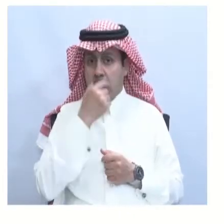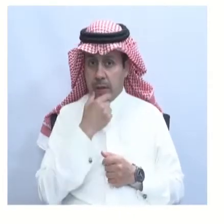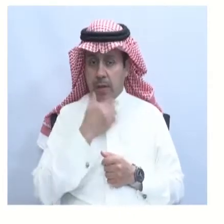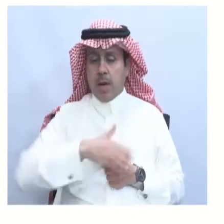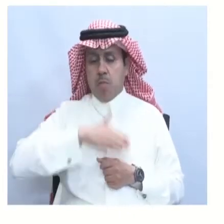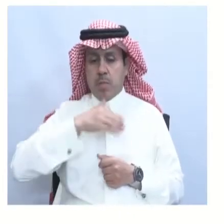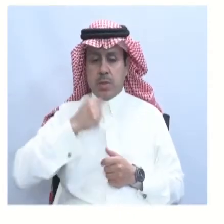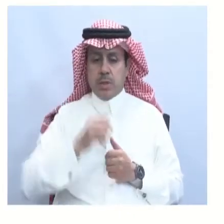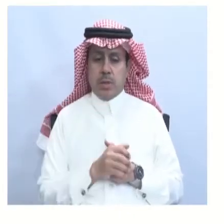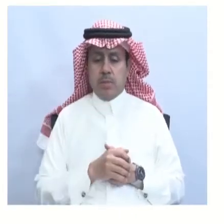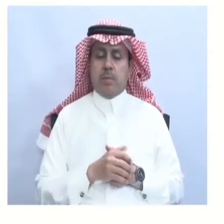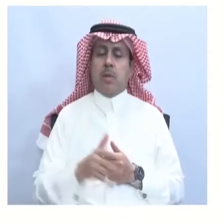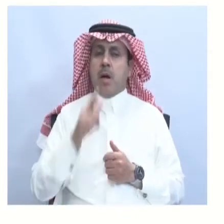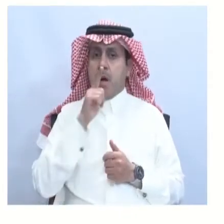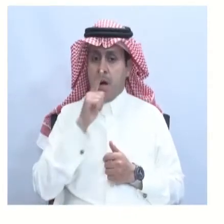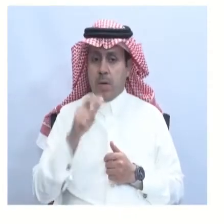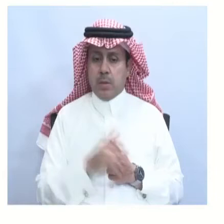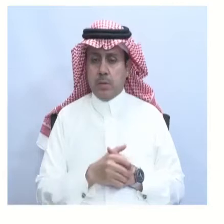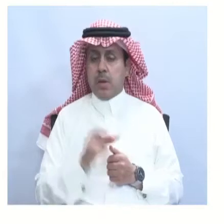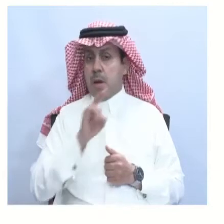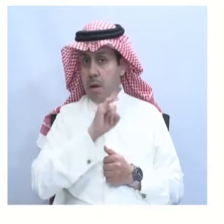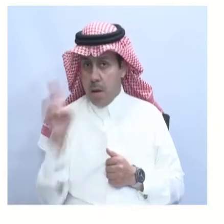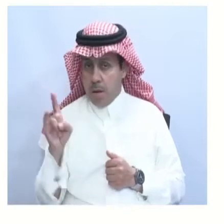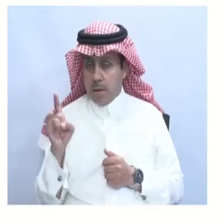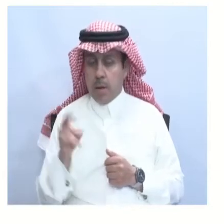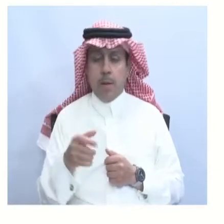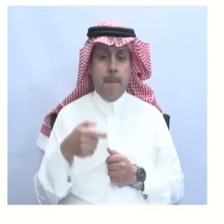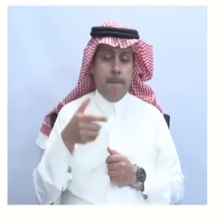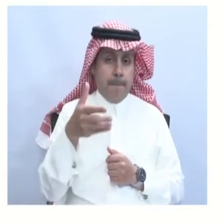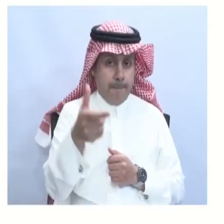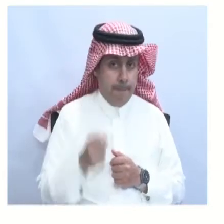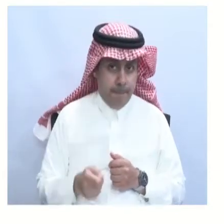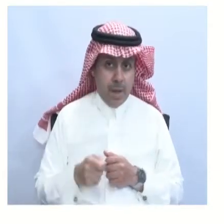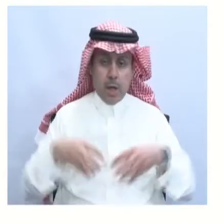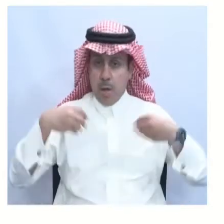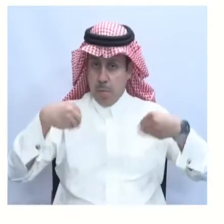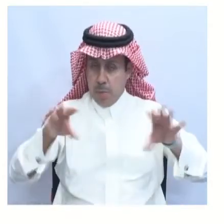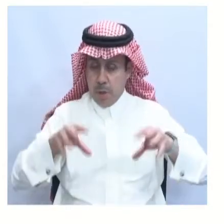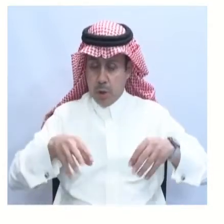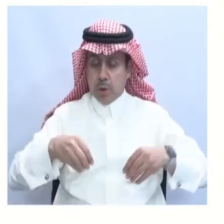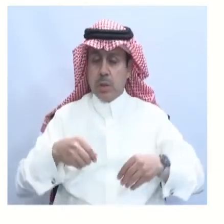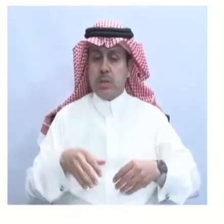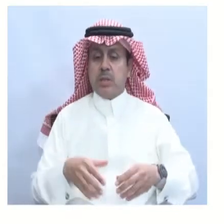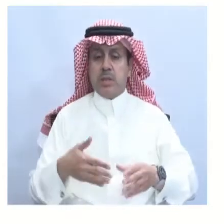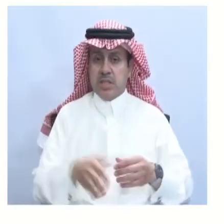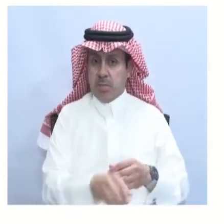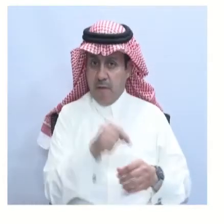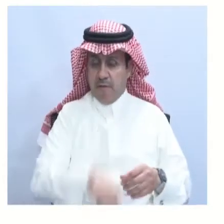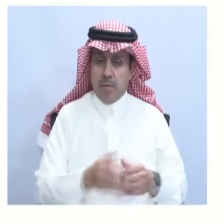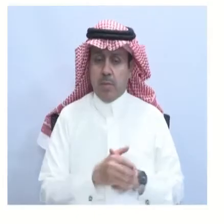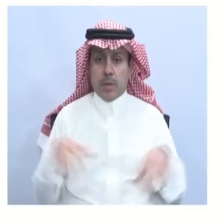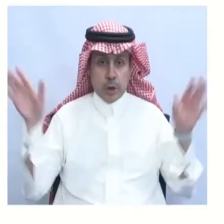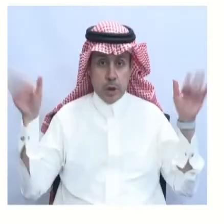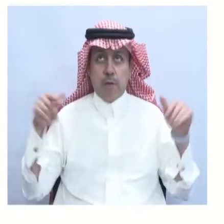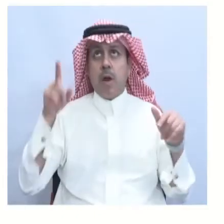ان النبي صلى الله عليه وسلم نهى عن الغرر وهو لو باع سمك في الماء او باع